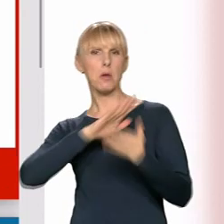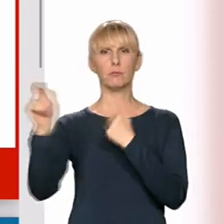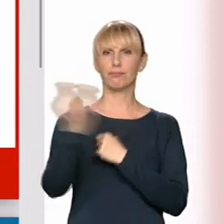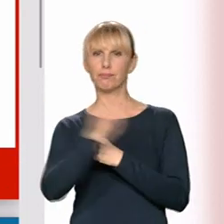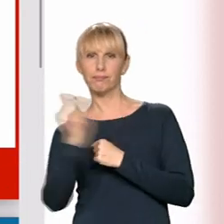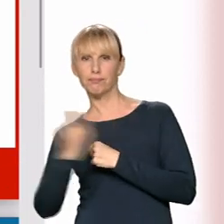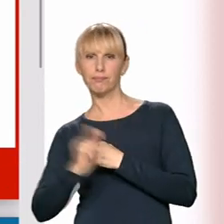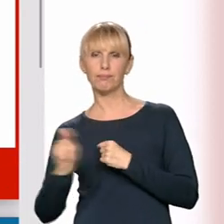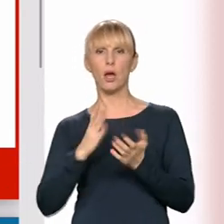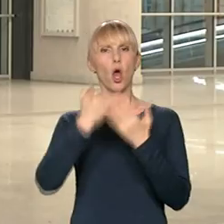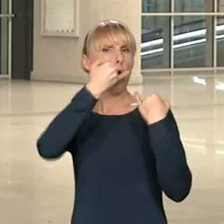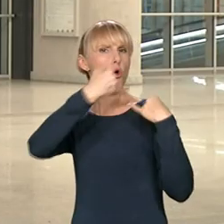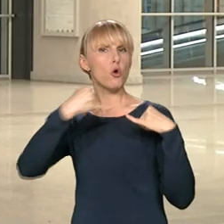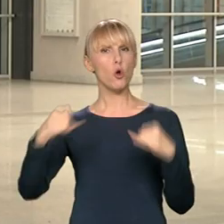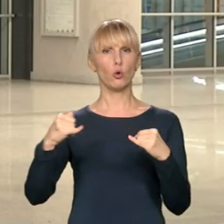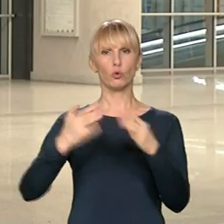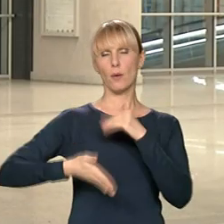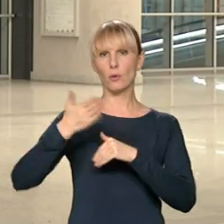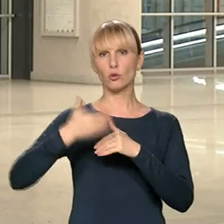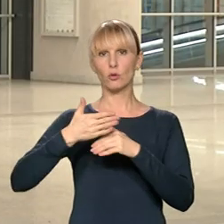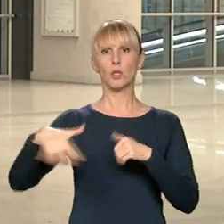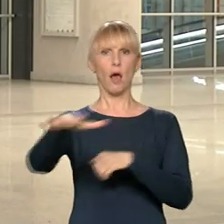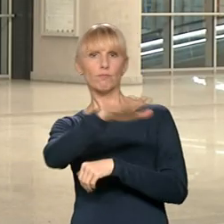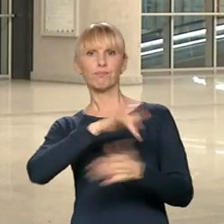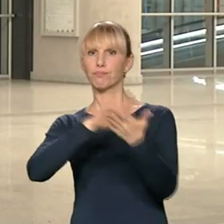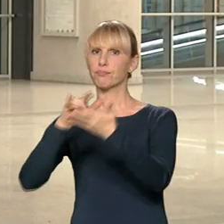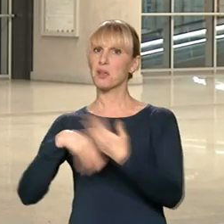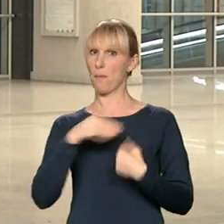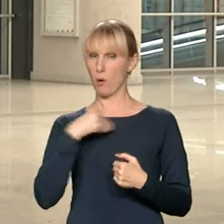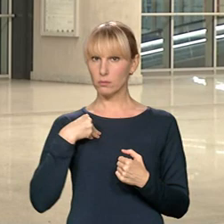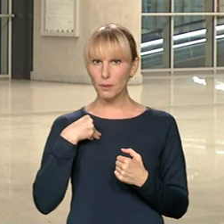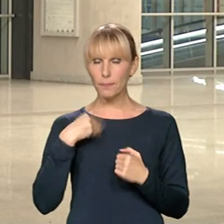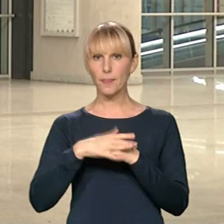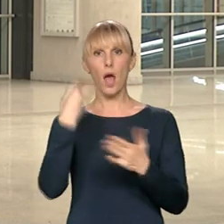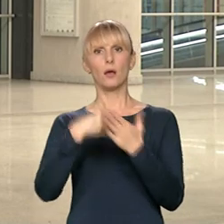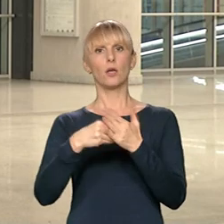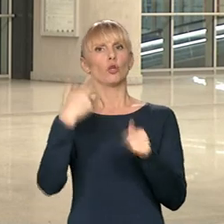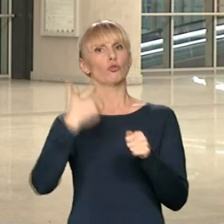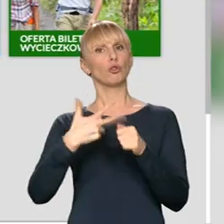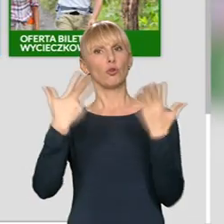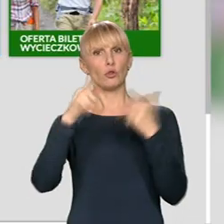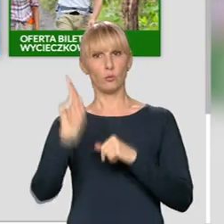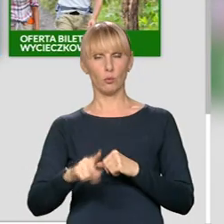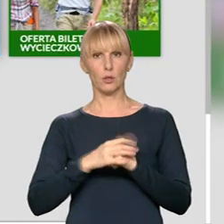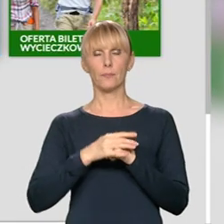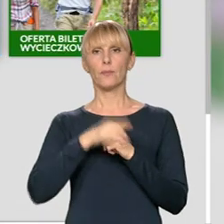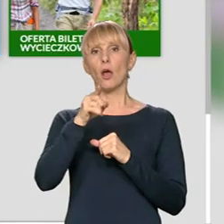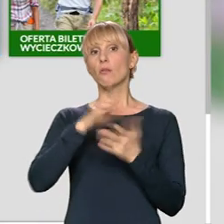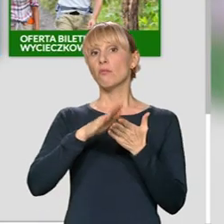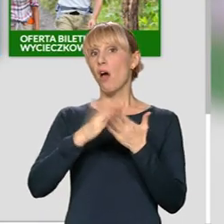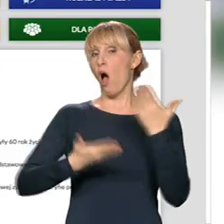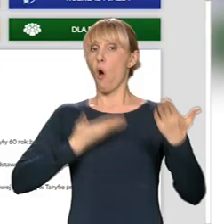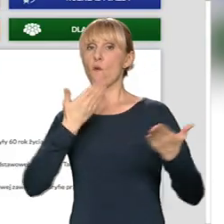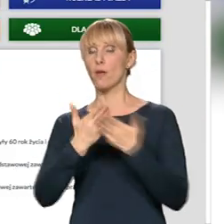przejazdów przewoźnikami samorządowymi, którzy funkcjonują właściwie w całej Polsce. Bilet ten kosztuje 38 zł. Atrakcyjna oferta